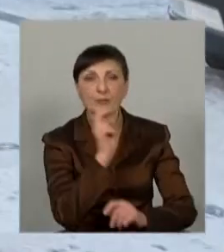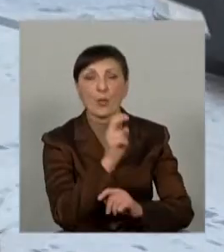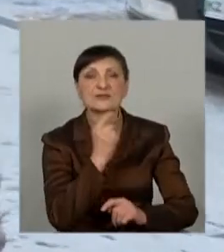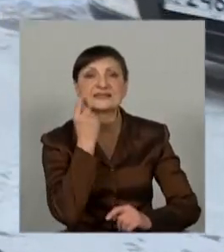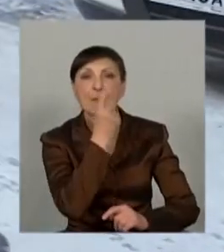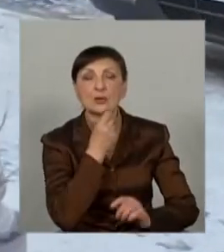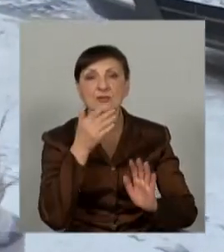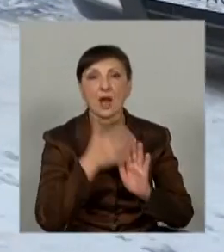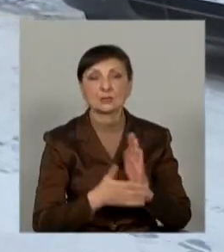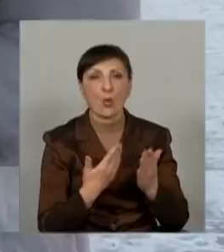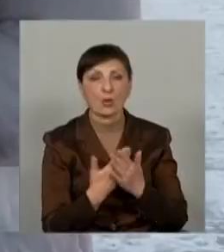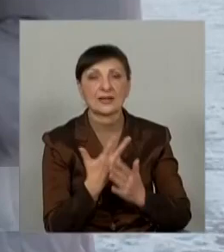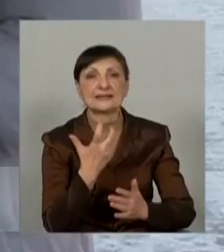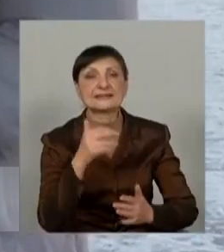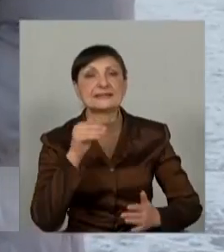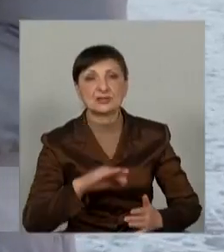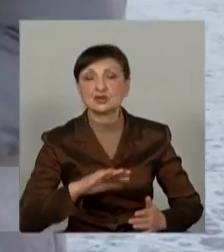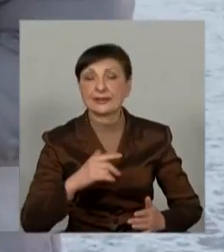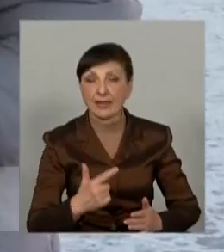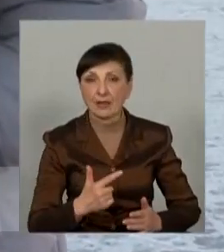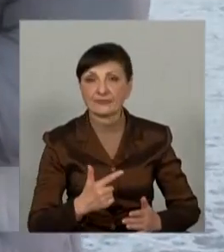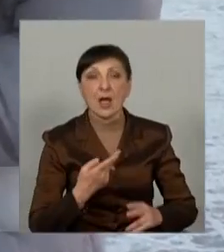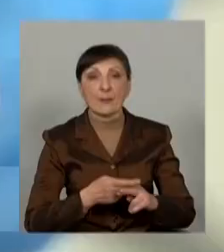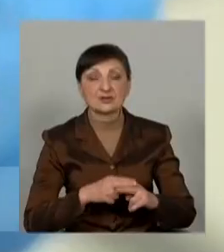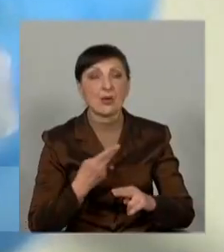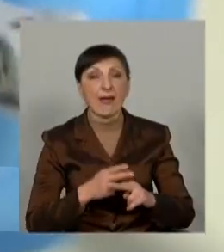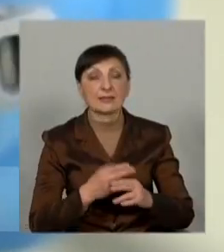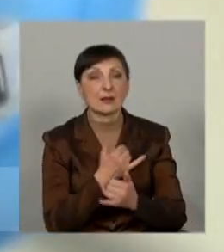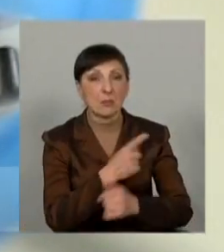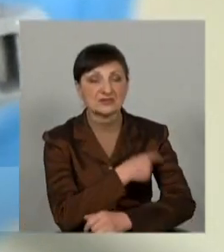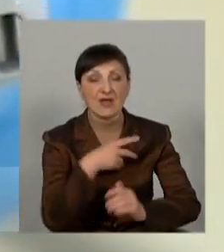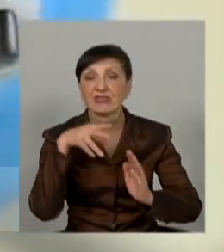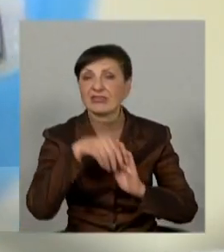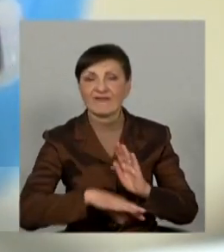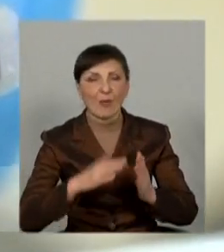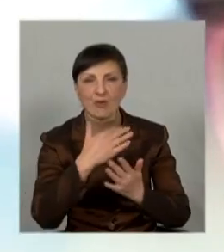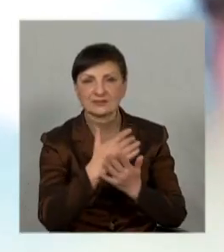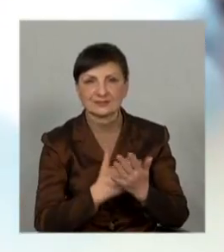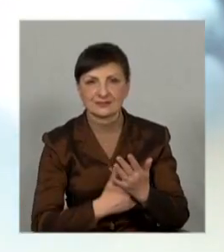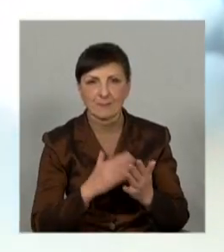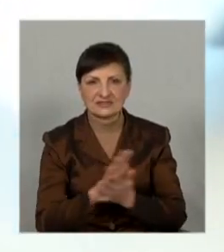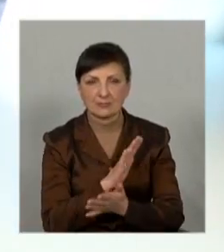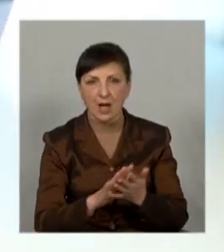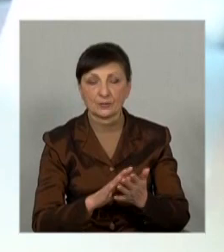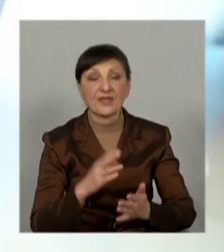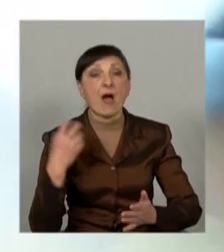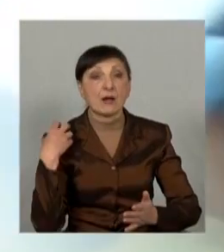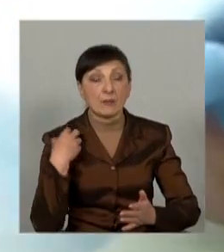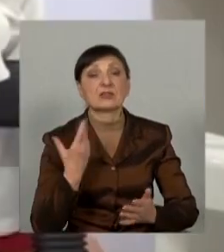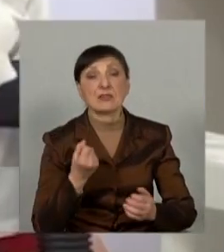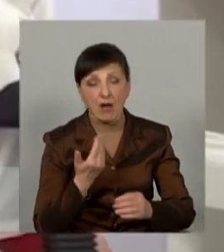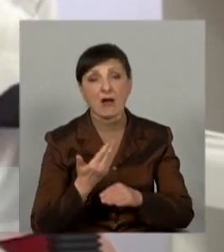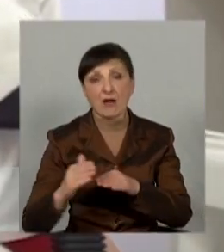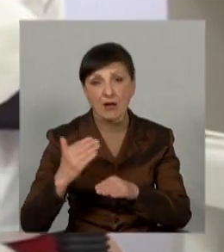стоматологу она тратит около 300 тысяч тенге, поскольку эта медуслуга не входит в перечень ОСМС. Хотя работодатель производит отчисления